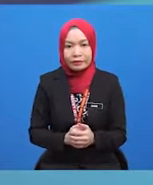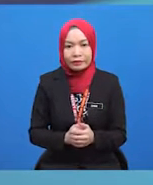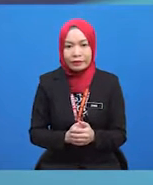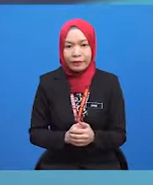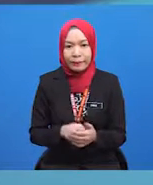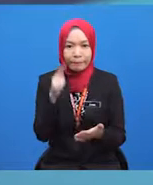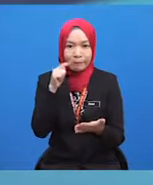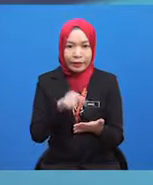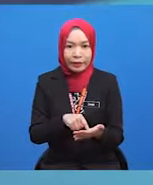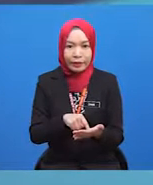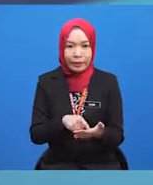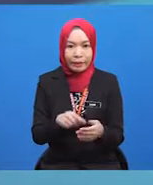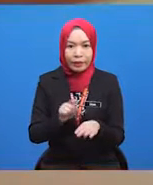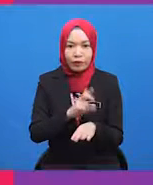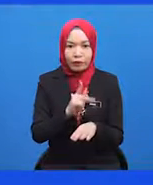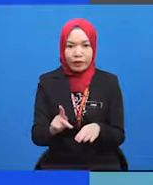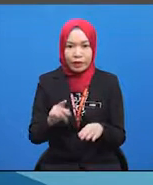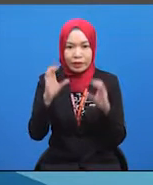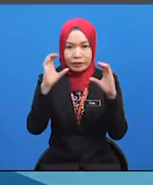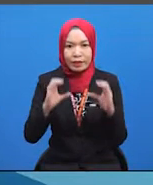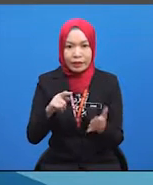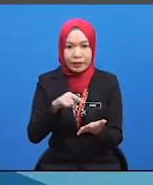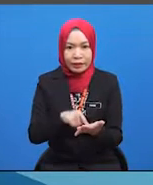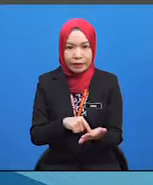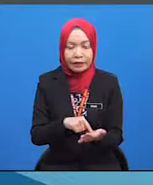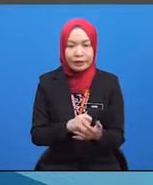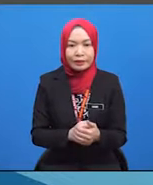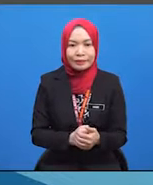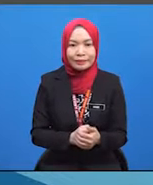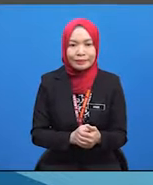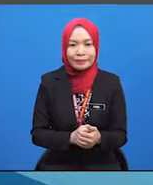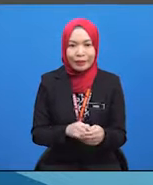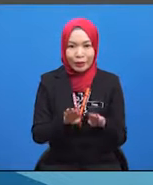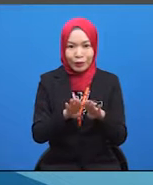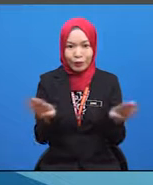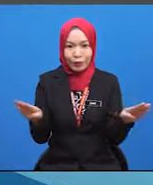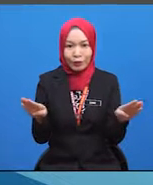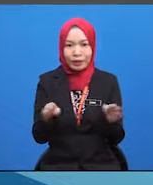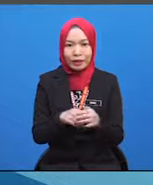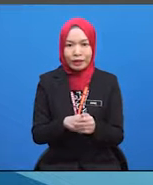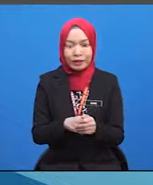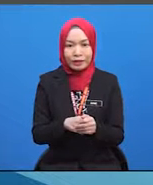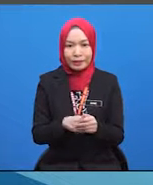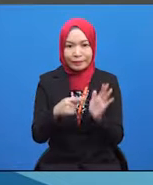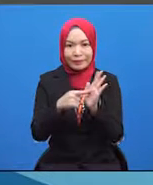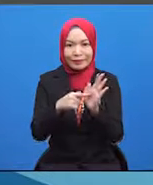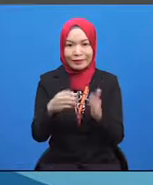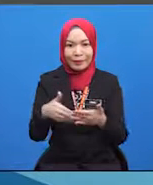teknik Magnetic Lasso Tool. Pertama sekali, buka paparan baru terlebih